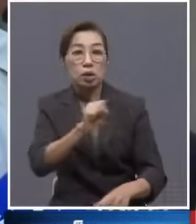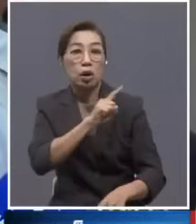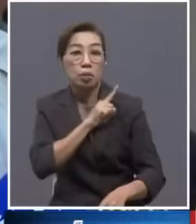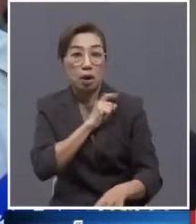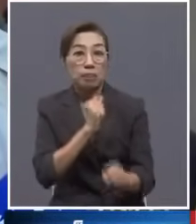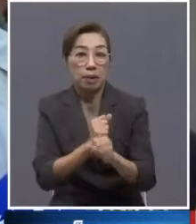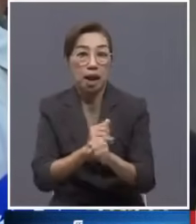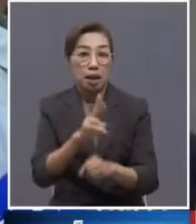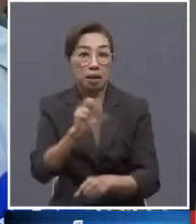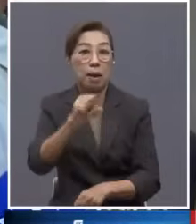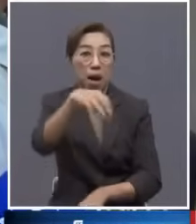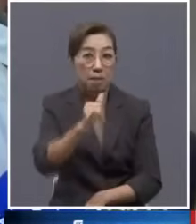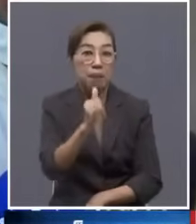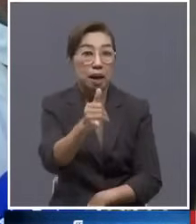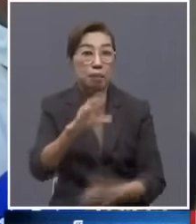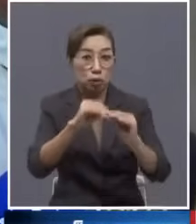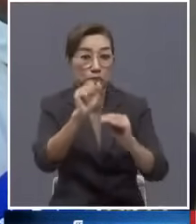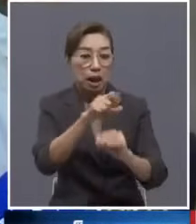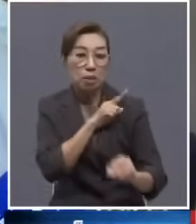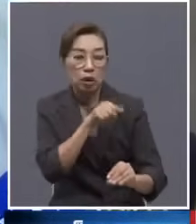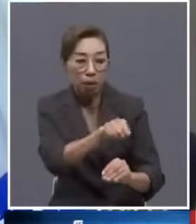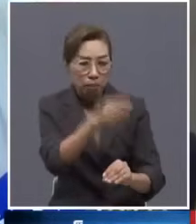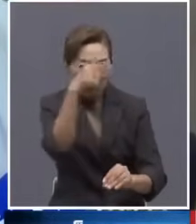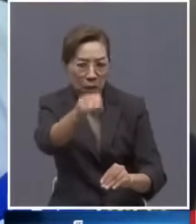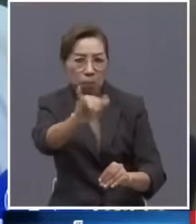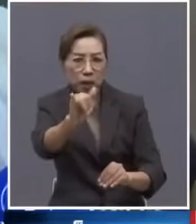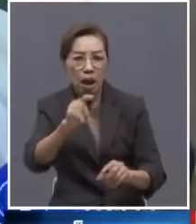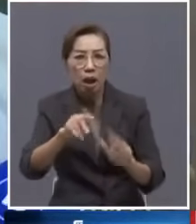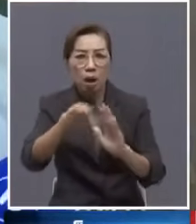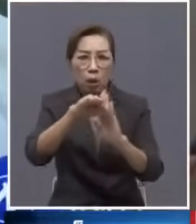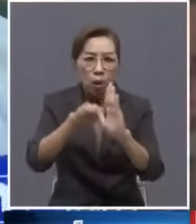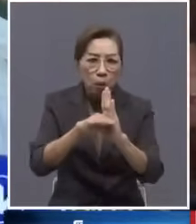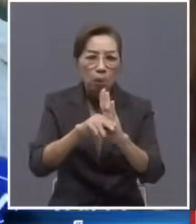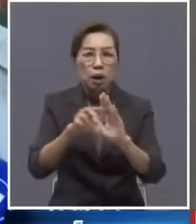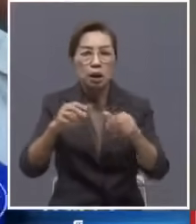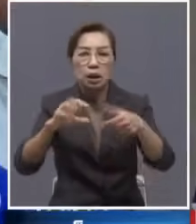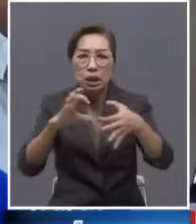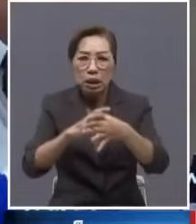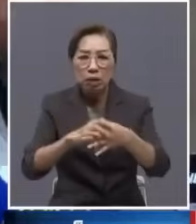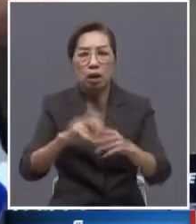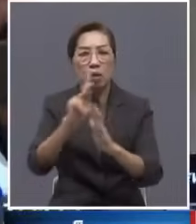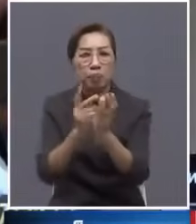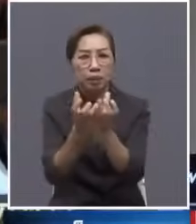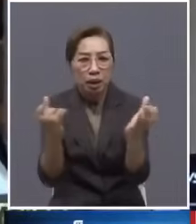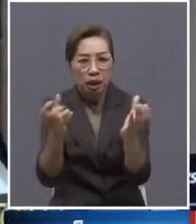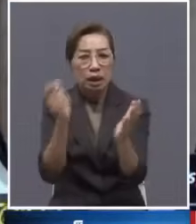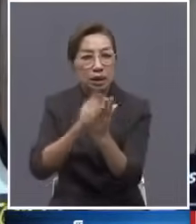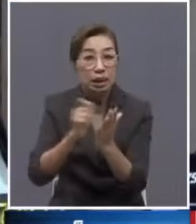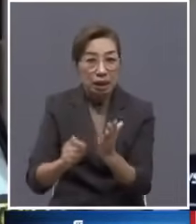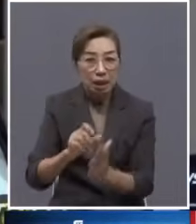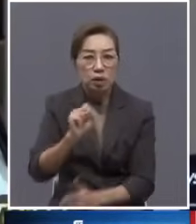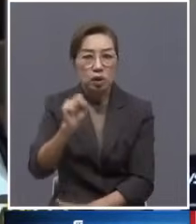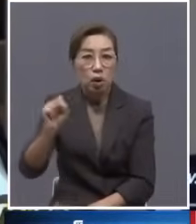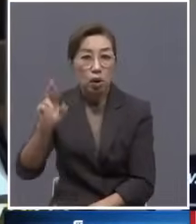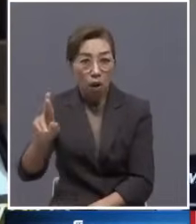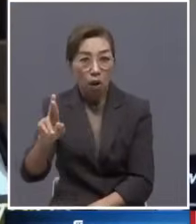ก่อนเนื่องจากคาดว่าจะมีการพิจารณารายงานเกี่ยวข้องกับระบบเลือกตั้งสมาชิกสภาร่างรัฐธรรมนูญหรือว่าสสรรวมไปถึง